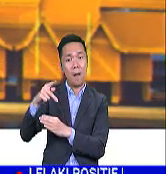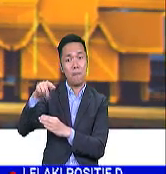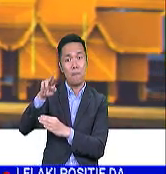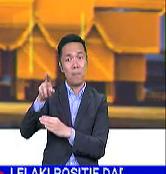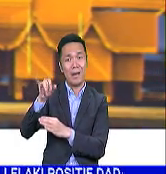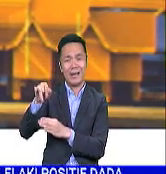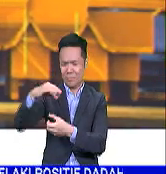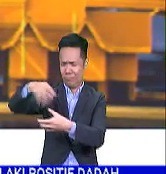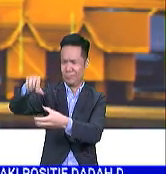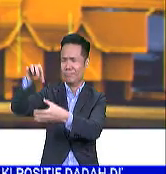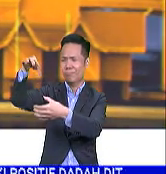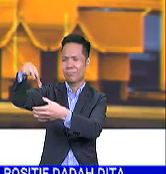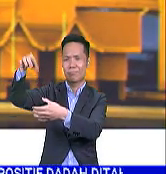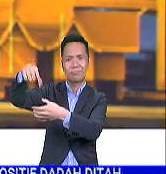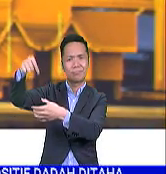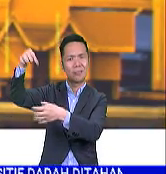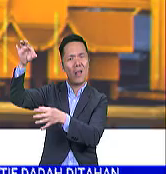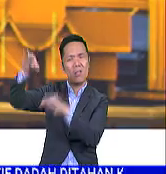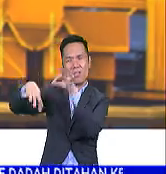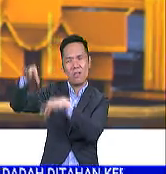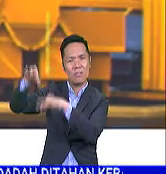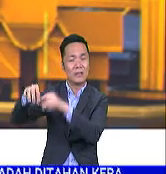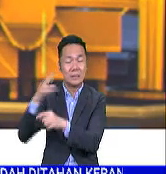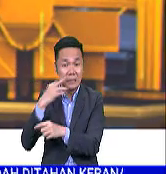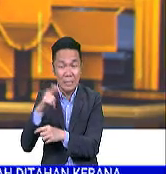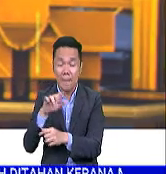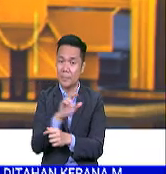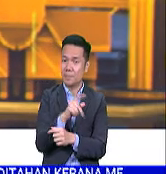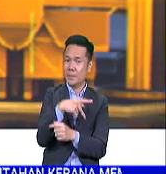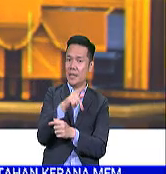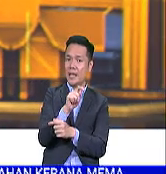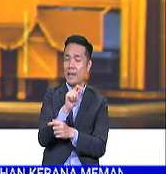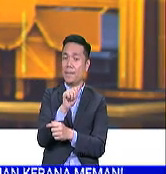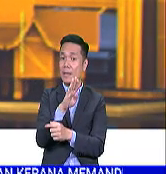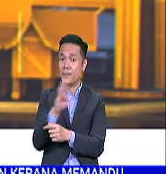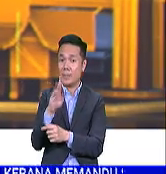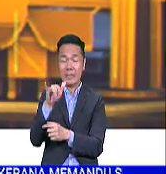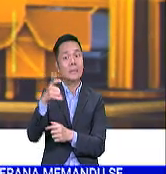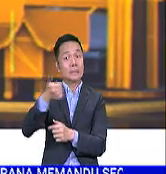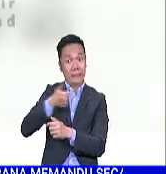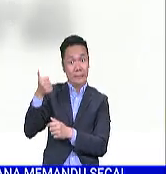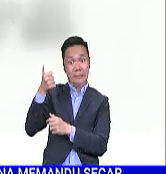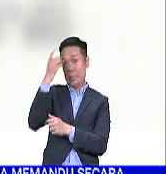dimaklumkan menerusi kenyataan Ketua Pegawai Eksekutif PBAPP Datuk Jasni Maidin Nisa.